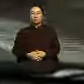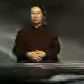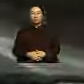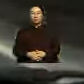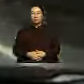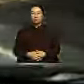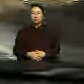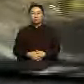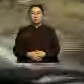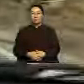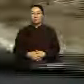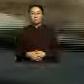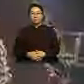gb 김장 표입니다